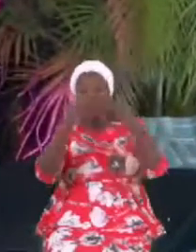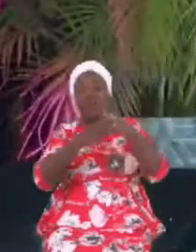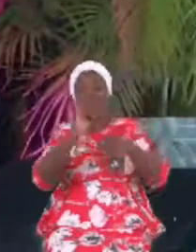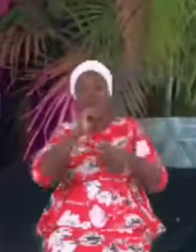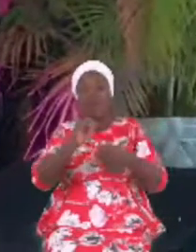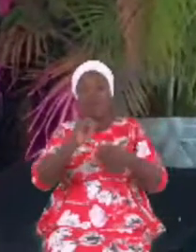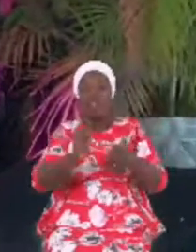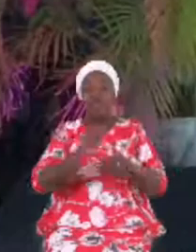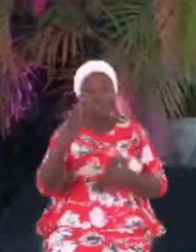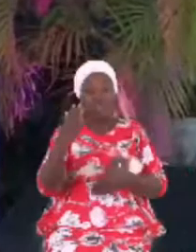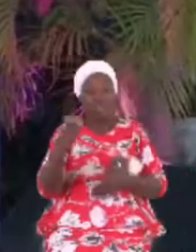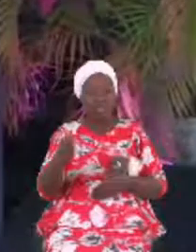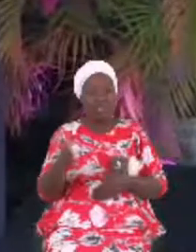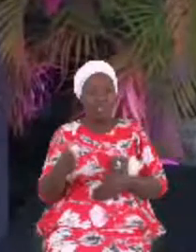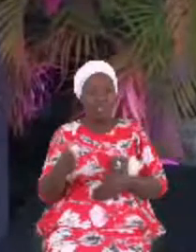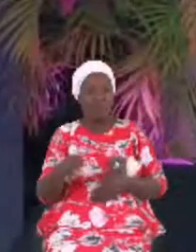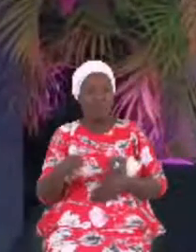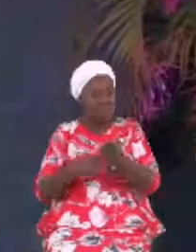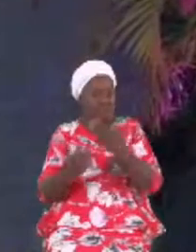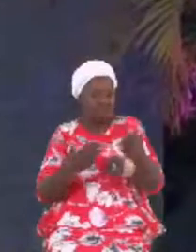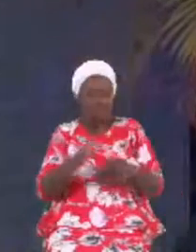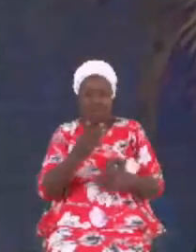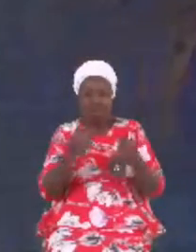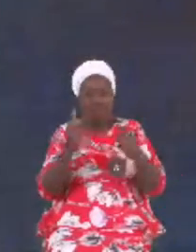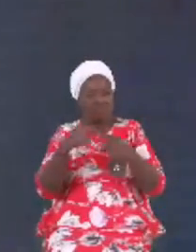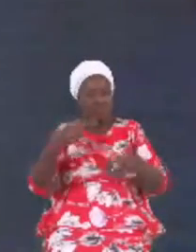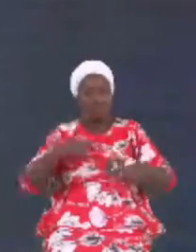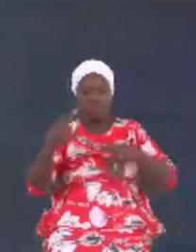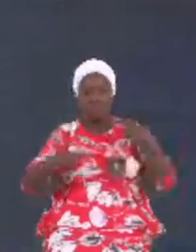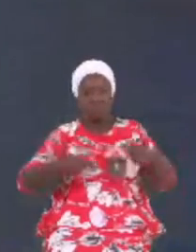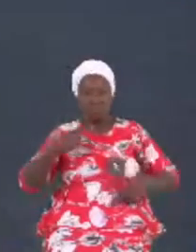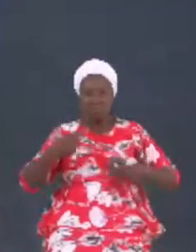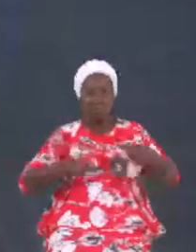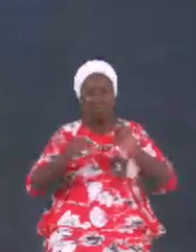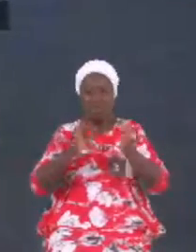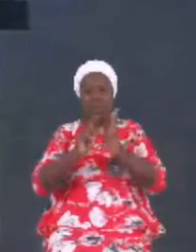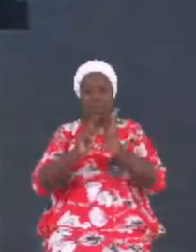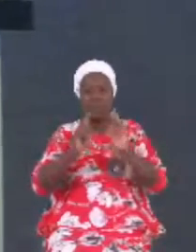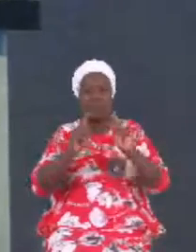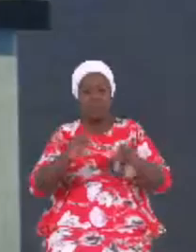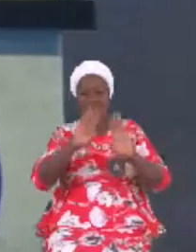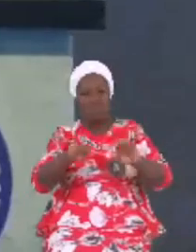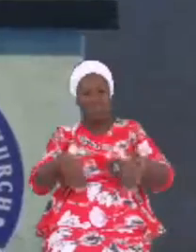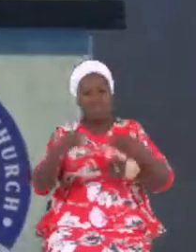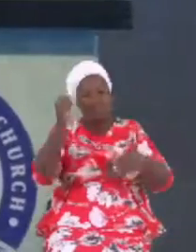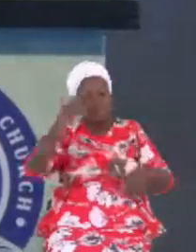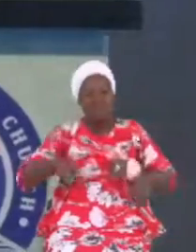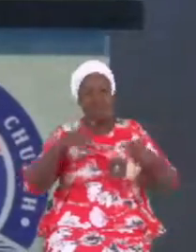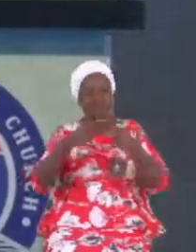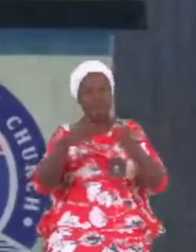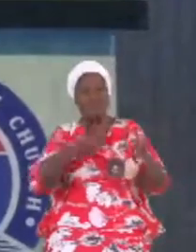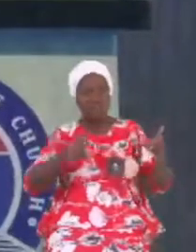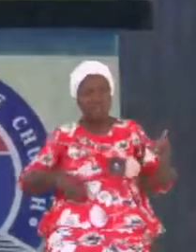cieux. Quelqu'un peut venir à la croisade. S'il ne donne pas sa vie au Seigneur, il est